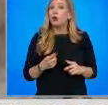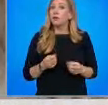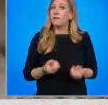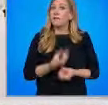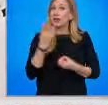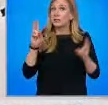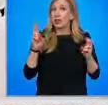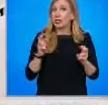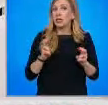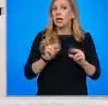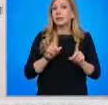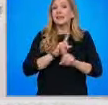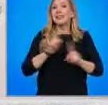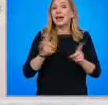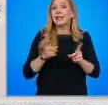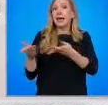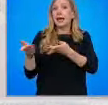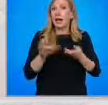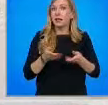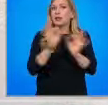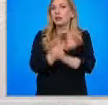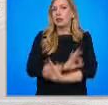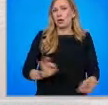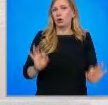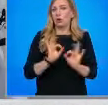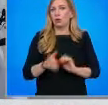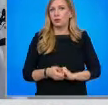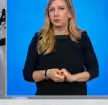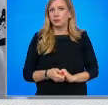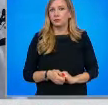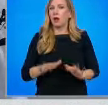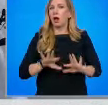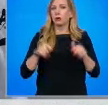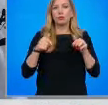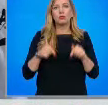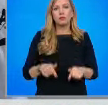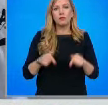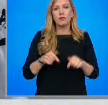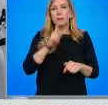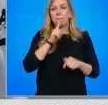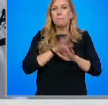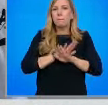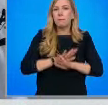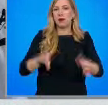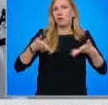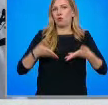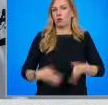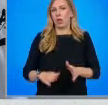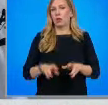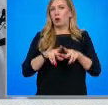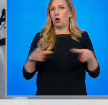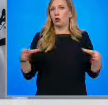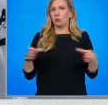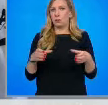нито един от посланиците. Определят решението от днес като вражески жест. Ако това мъртвородено Народно събрание, което единствената